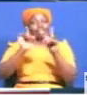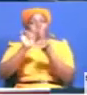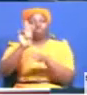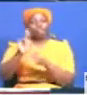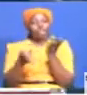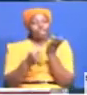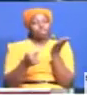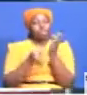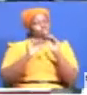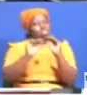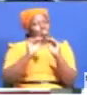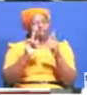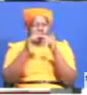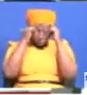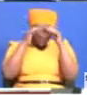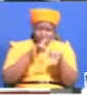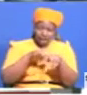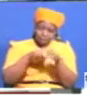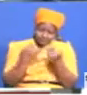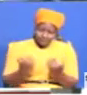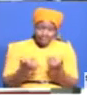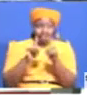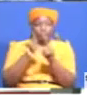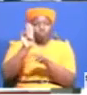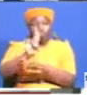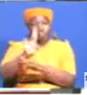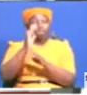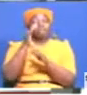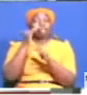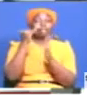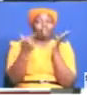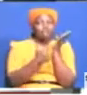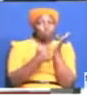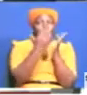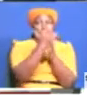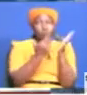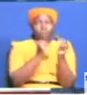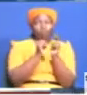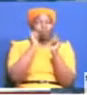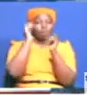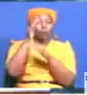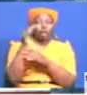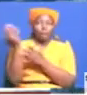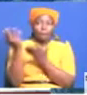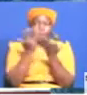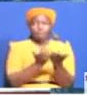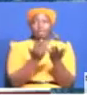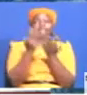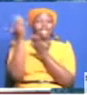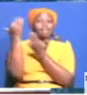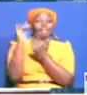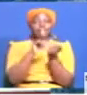wakiwa angali wadogo pamoja na matumizi ya vipindi vya teknolojia vitakavyoleta mabadiliko tarajiwa. We've